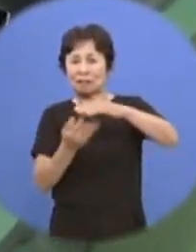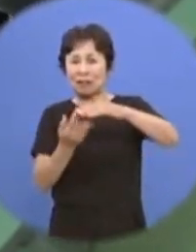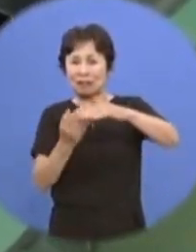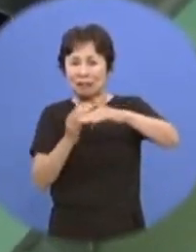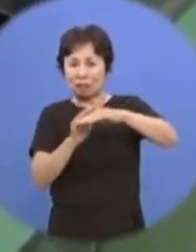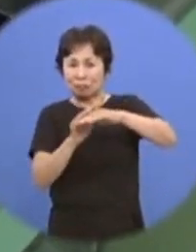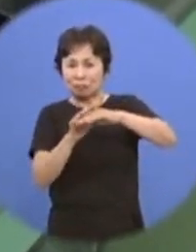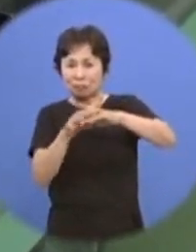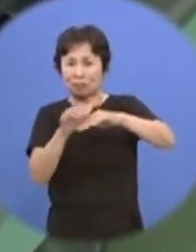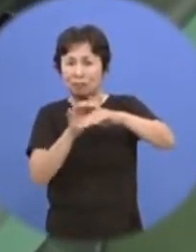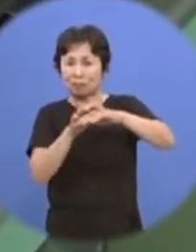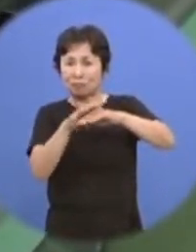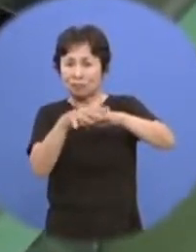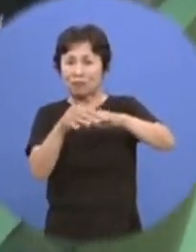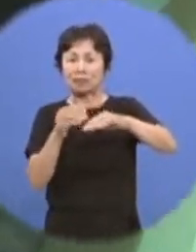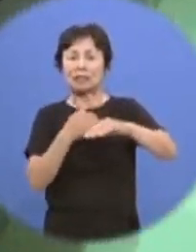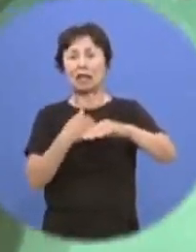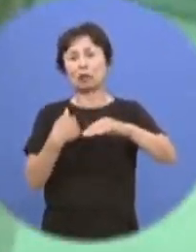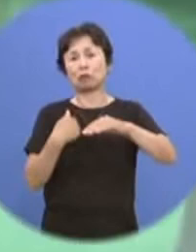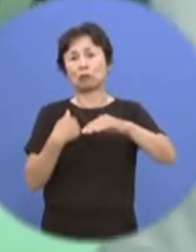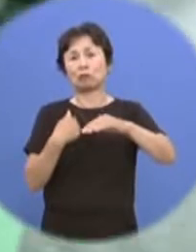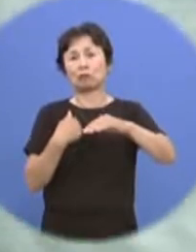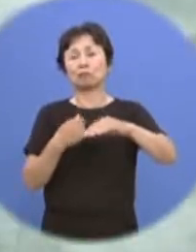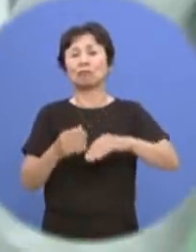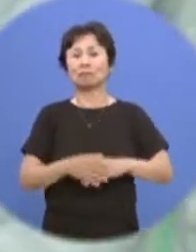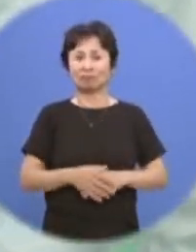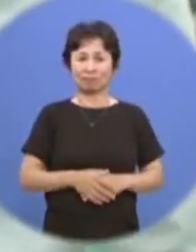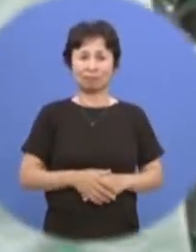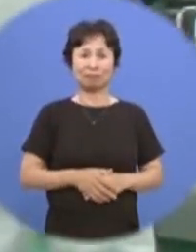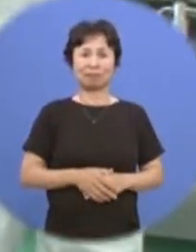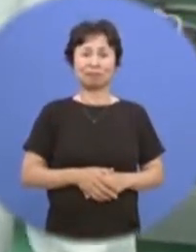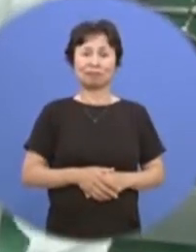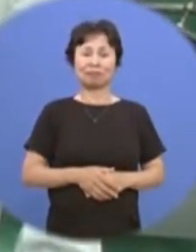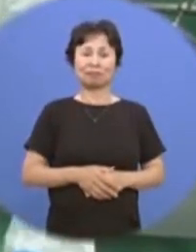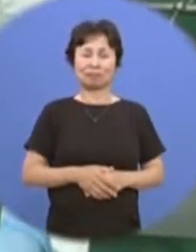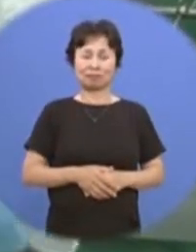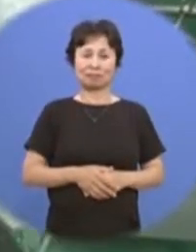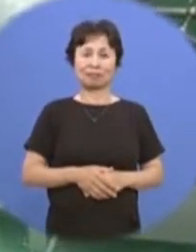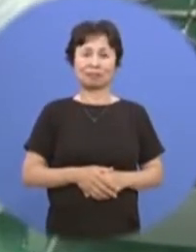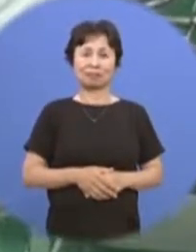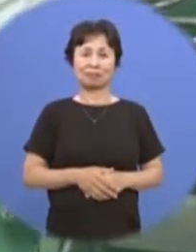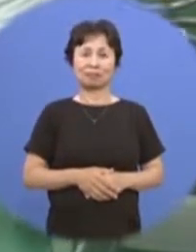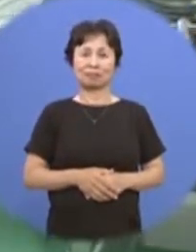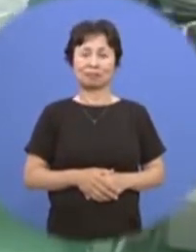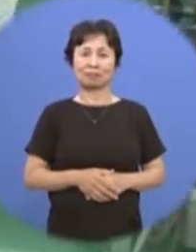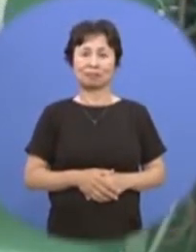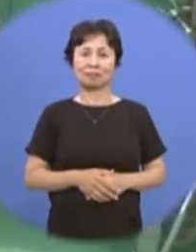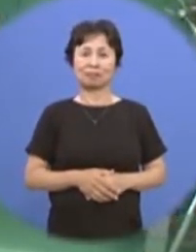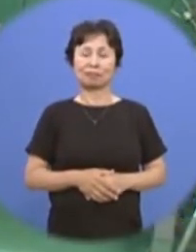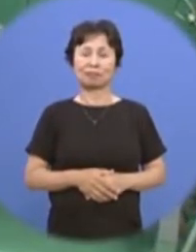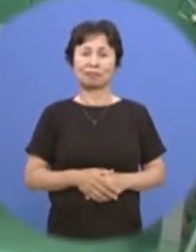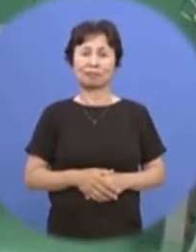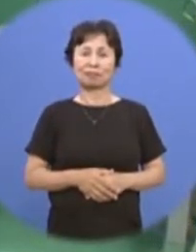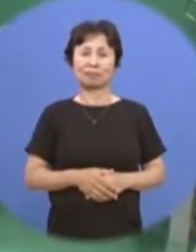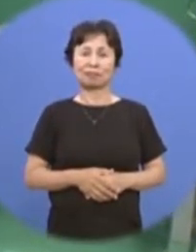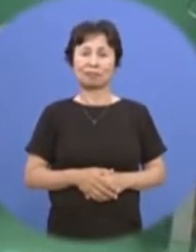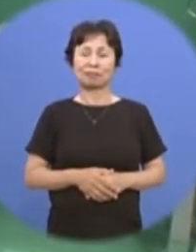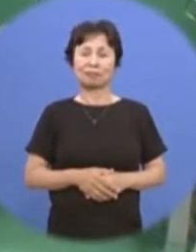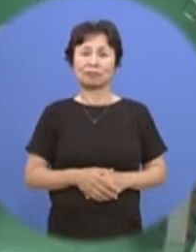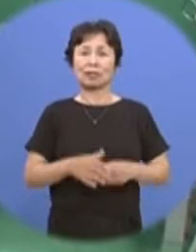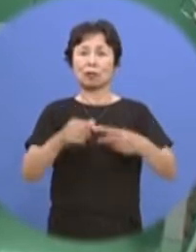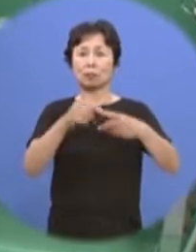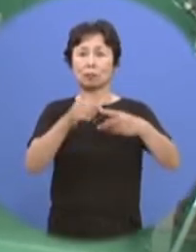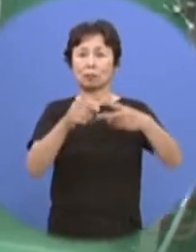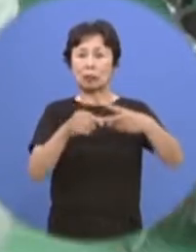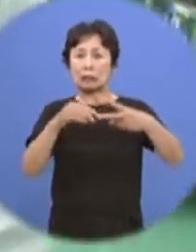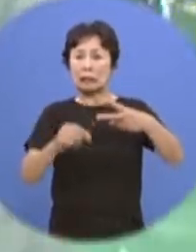して、で、そこからこのメッシュを通して裏ごしをすると。でこれが2